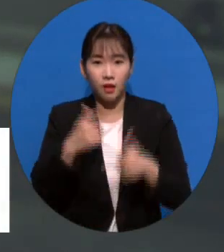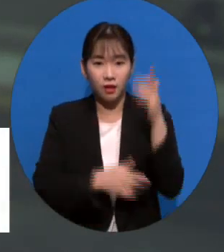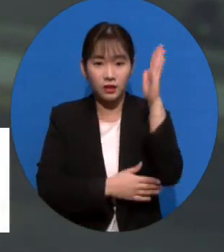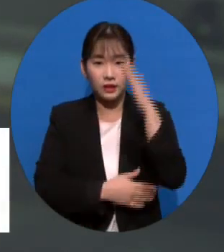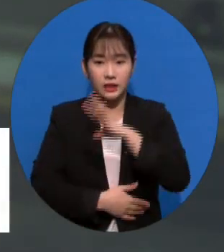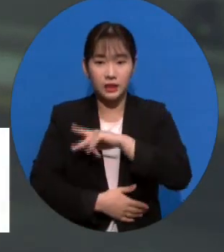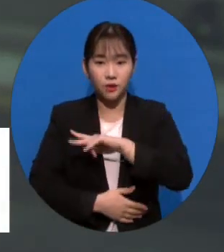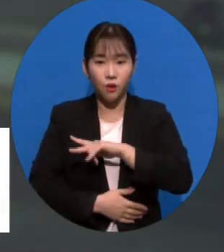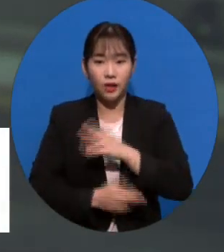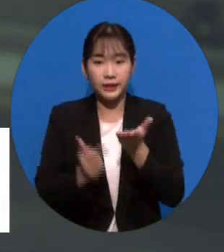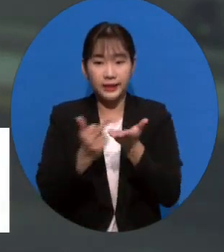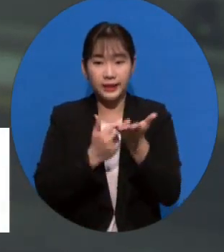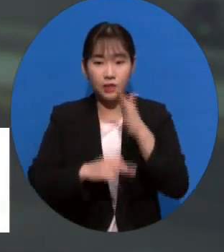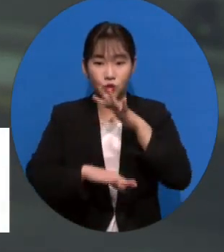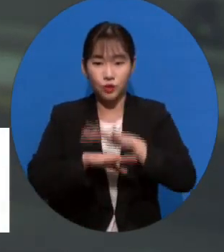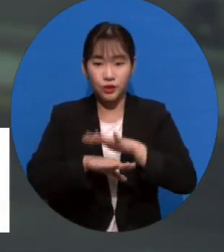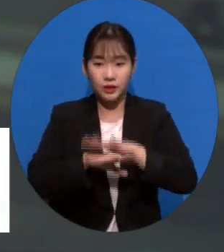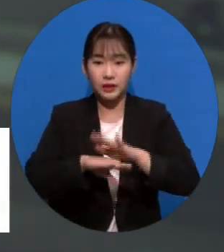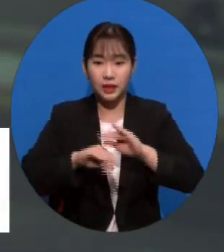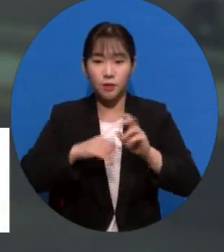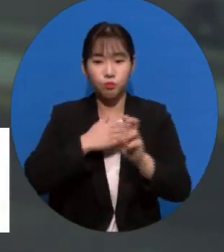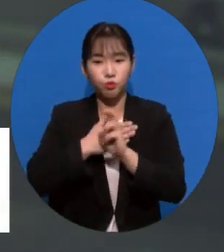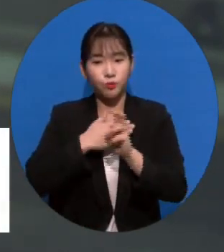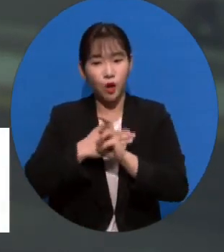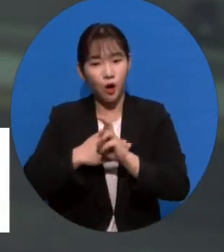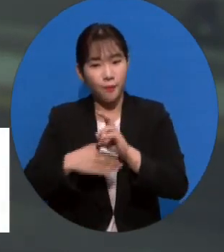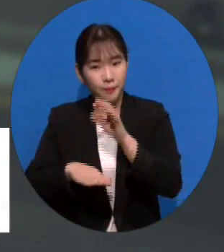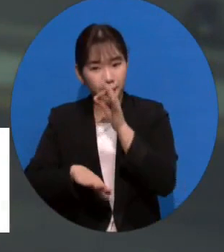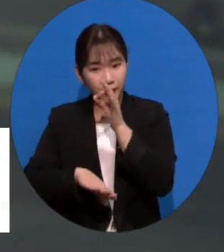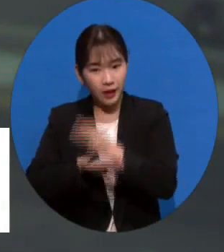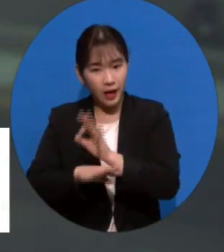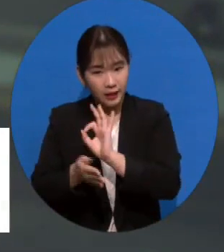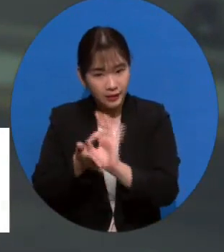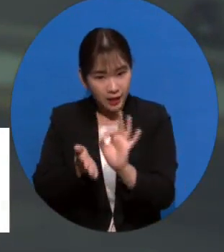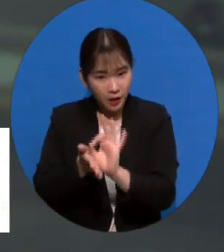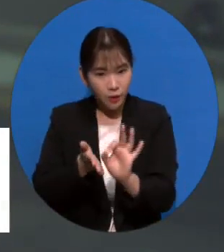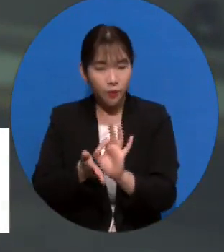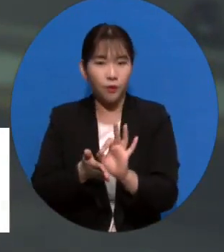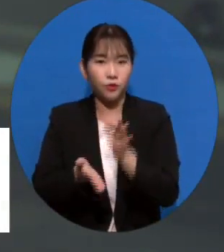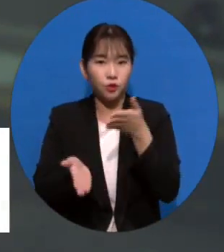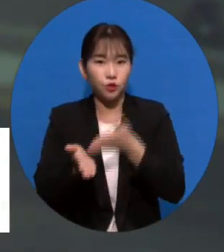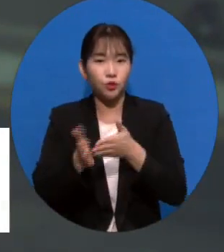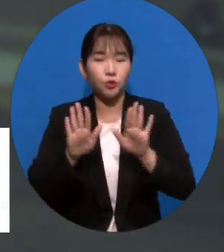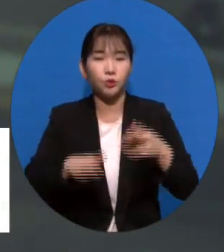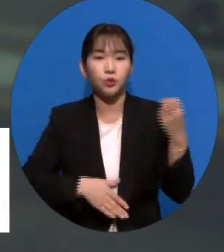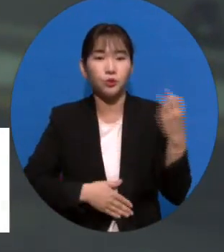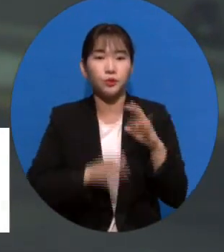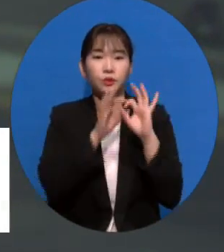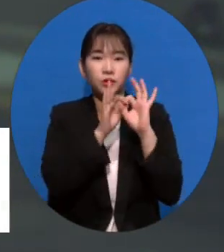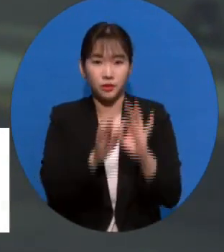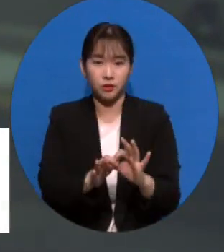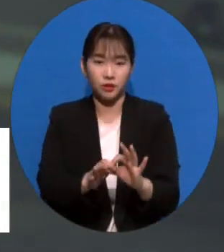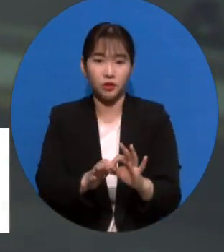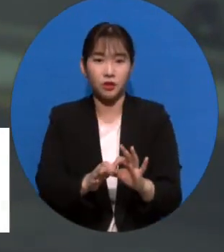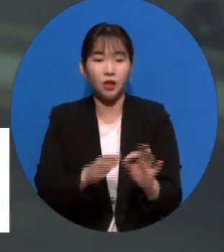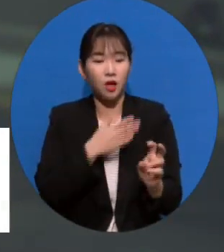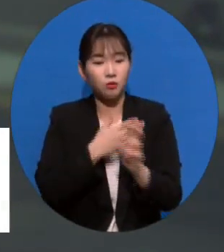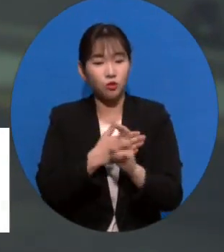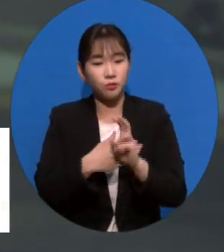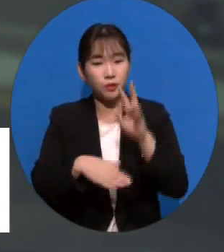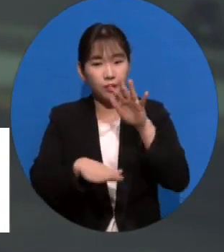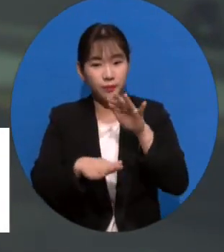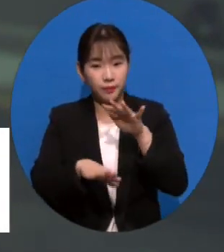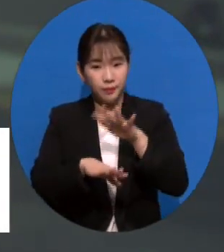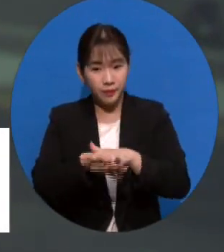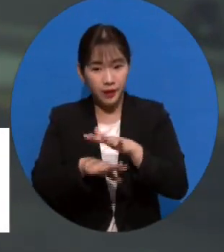목포시 의원의 제주 농지 불법 전용 문제 전해드렸는데요. 관련 소식 오늘도 이어가겠습니다. 불법 전용이